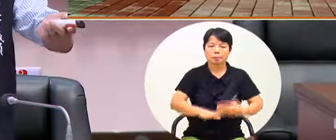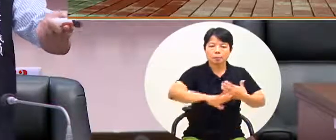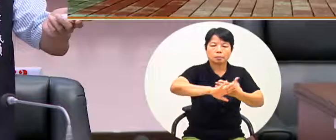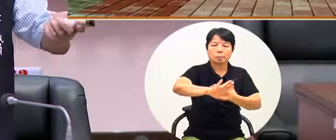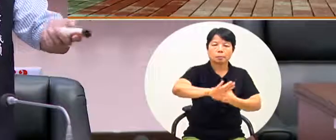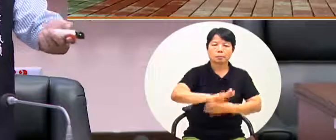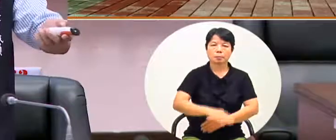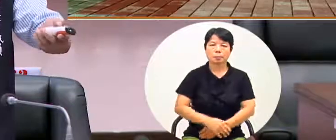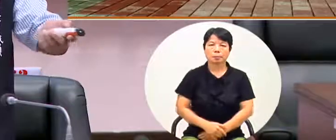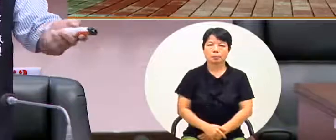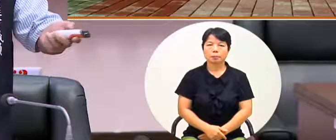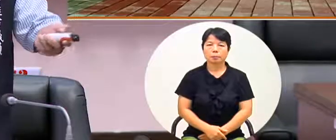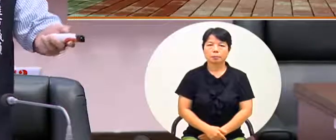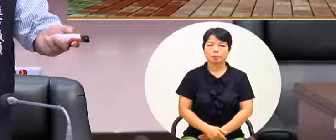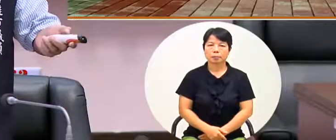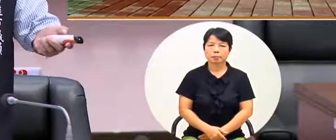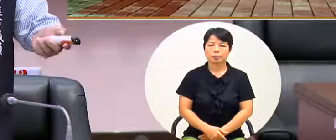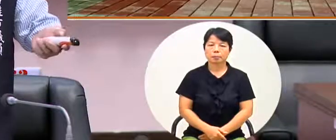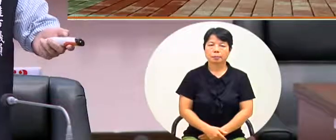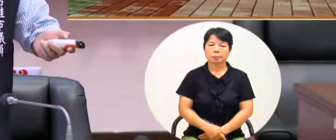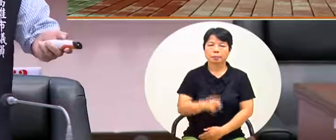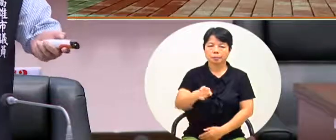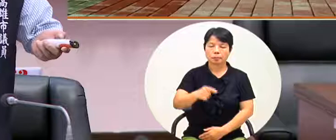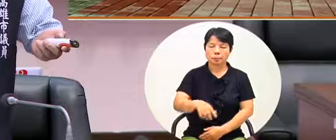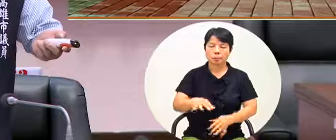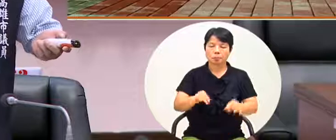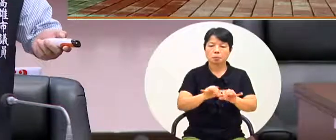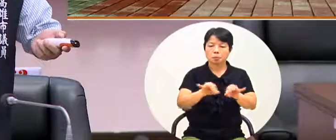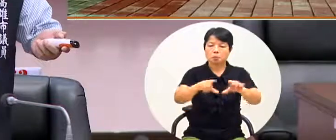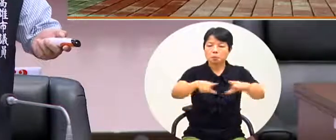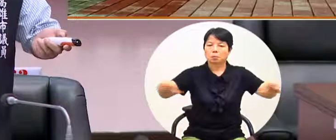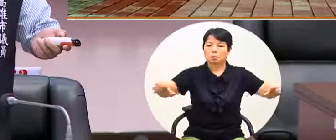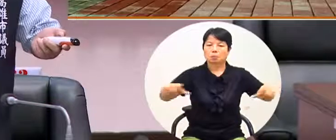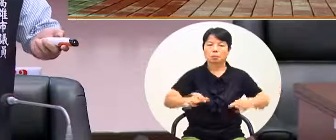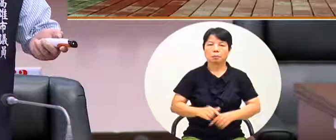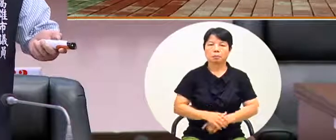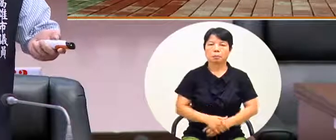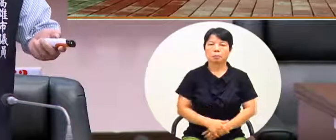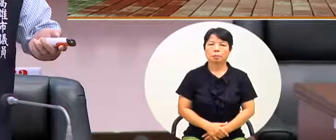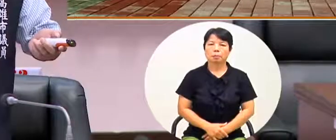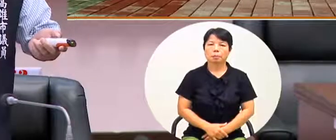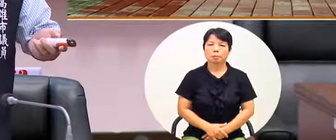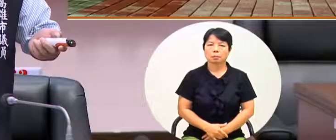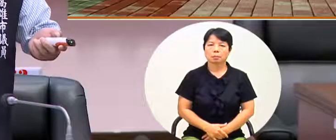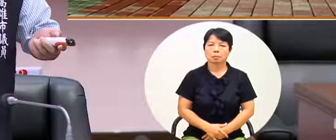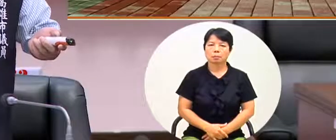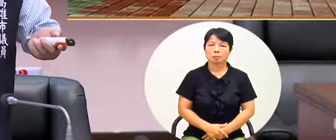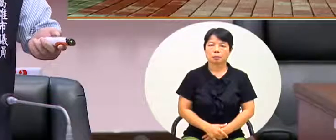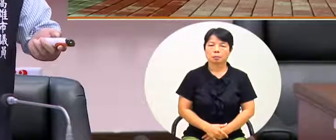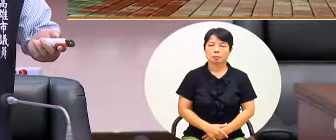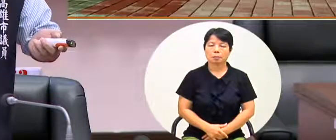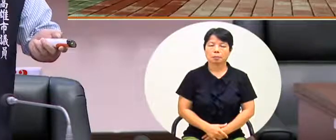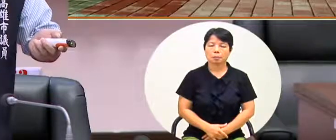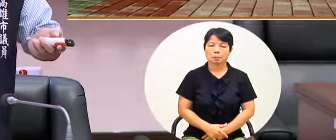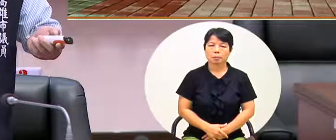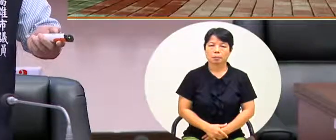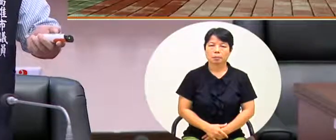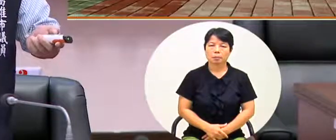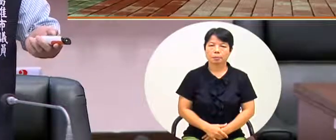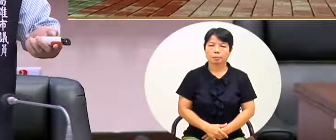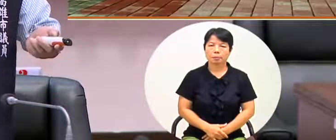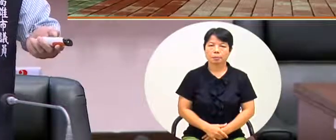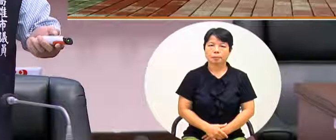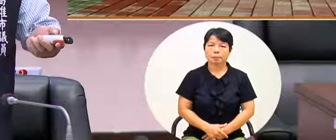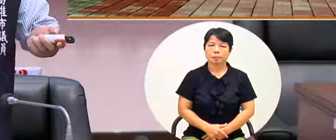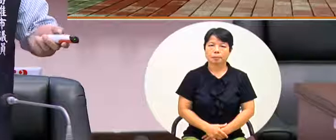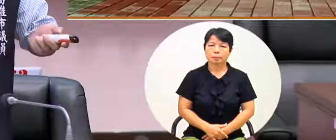这个这大面积内底吼。介绍拢无看到，吼、哦，无看到这个啊照明设备啦，是